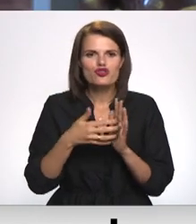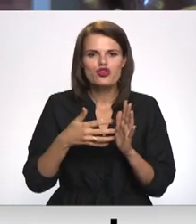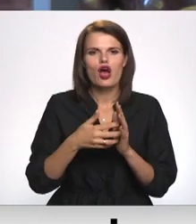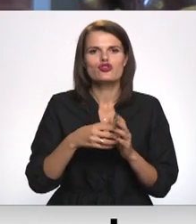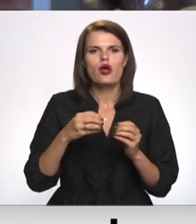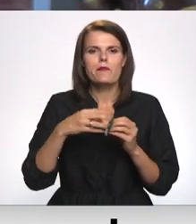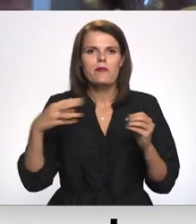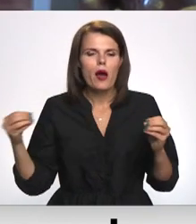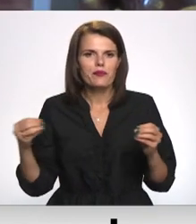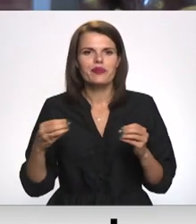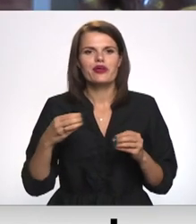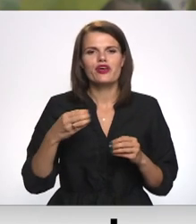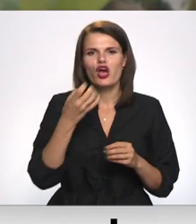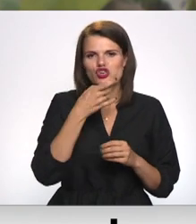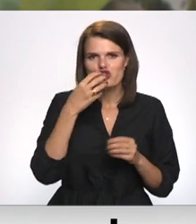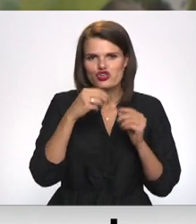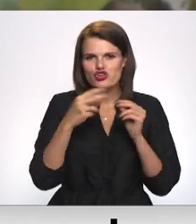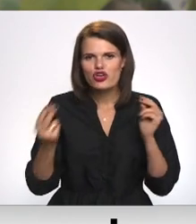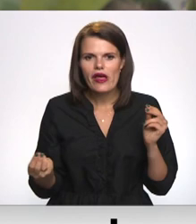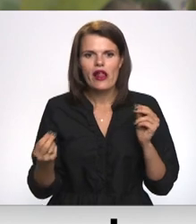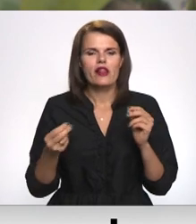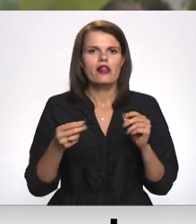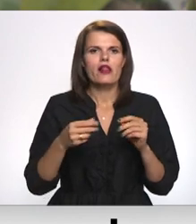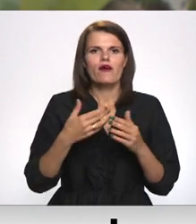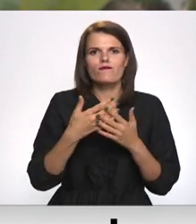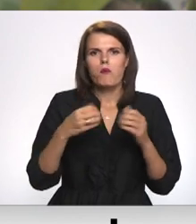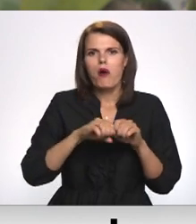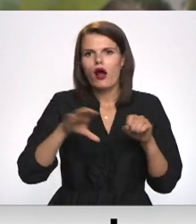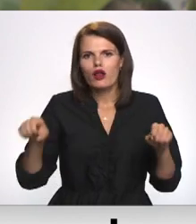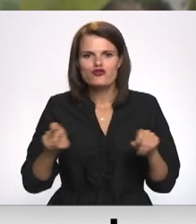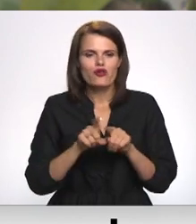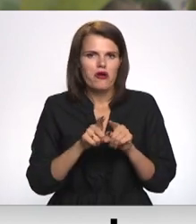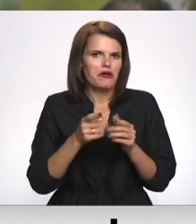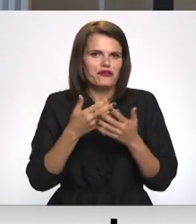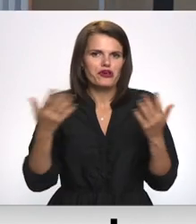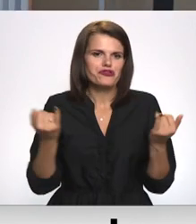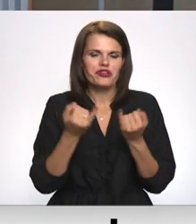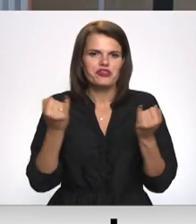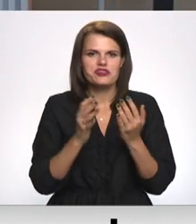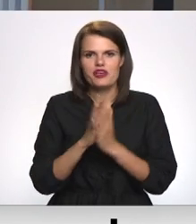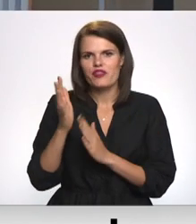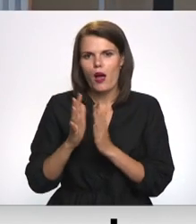čilī, baklažāna un mazāk zināmi eksotiski dārza augi. Madara Līcīte, Olavs Perševics, Latvijas televīzija.